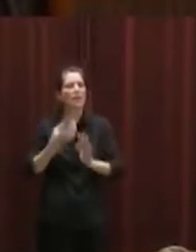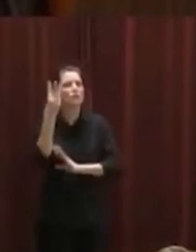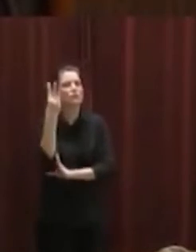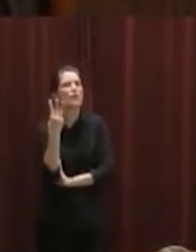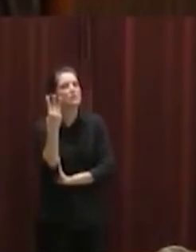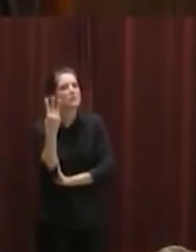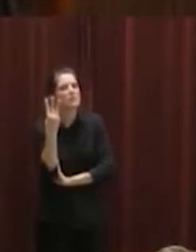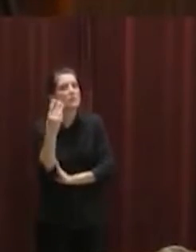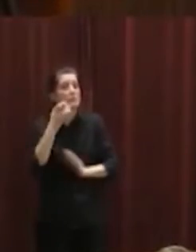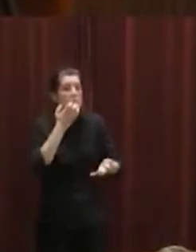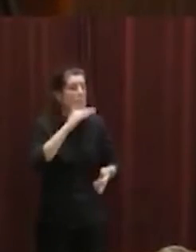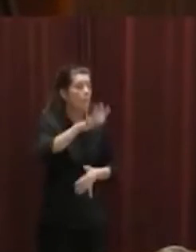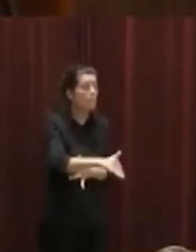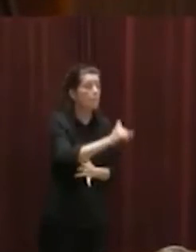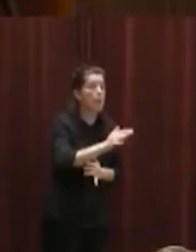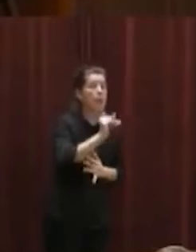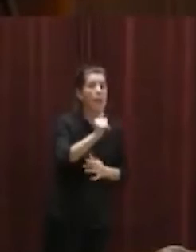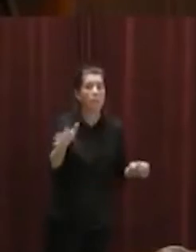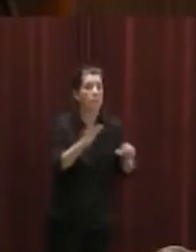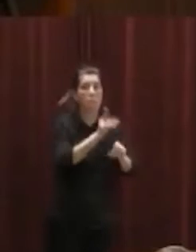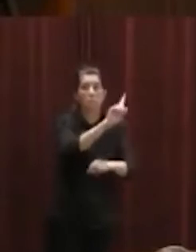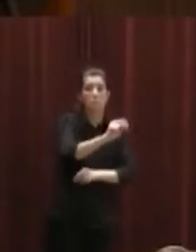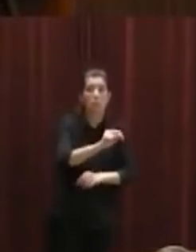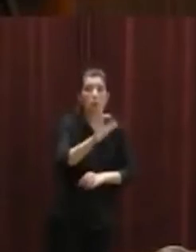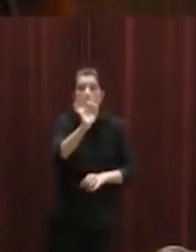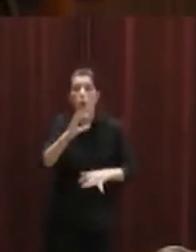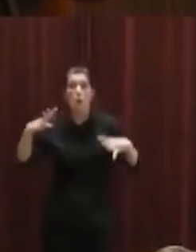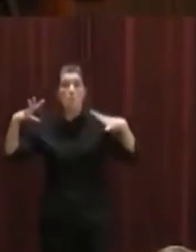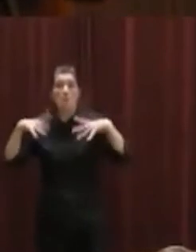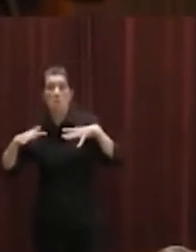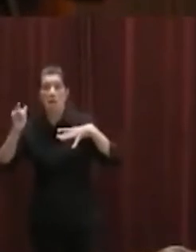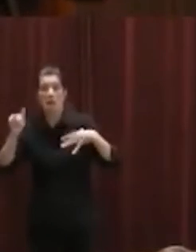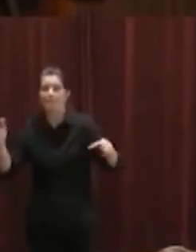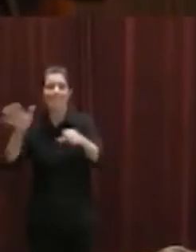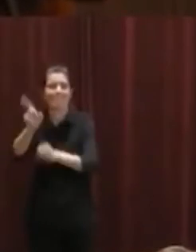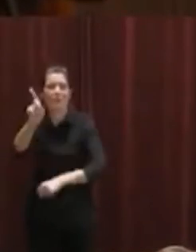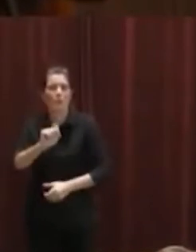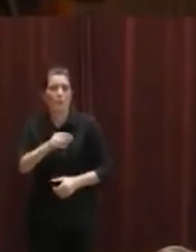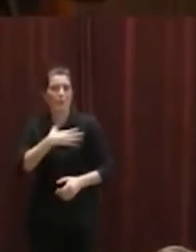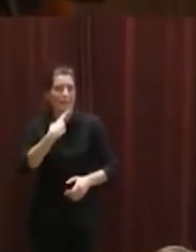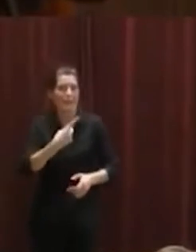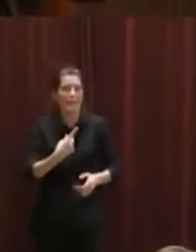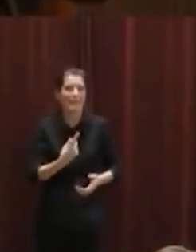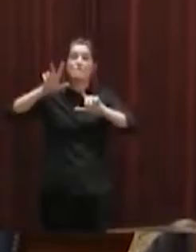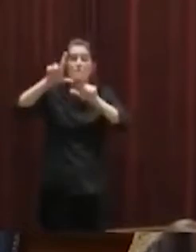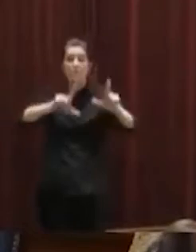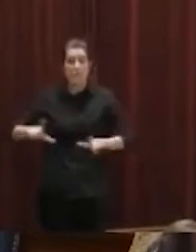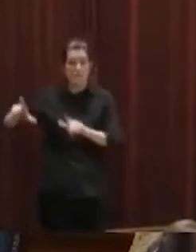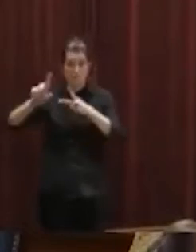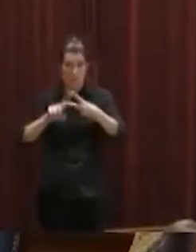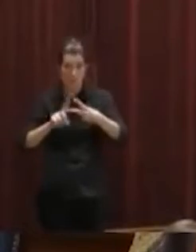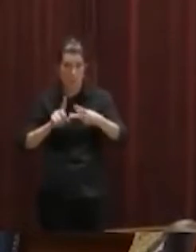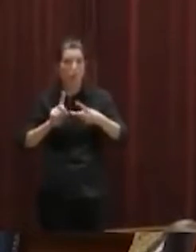les baixes i que no s'acobreixen tampoc les vacances. Per tant, hi havia una persona fent la feina de tres en aquest servei de radioteràpia. No